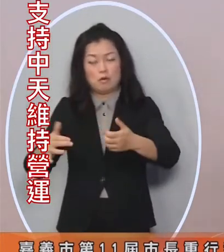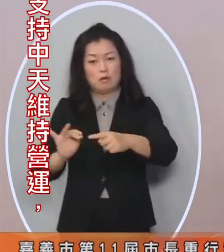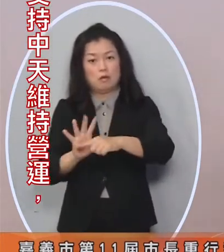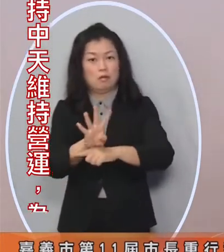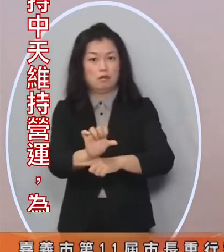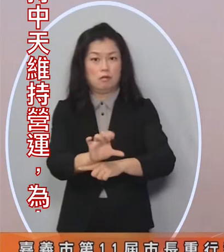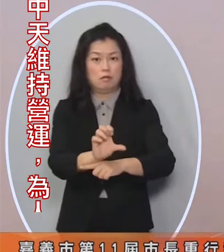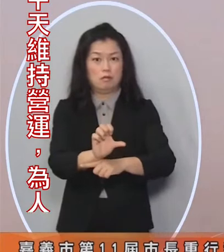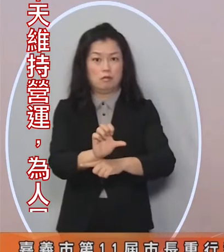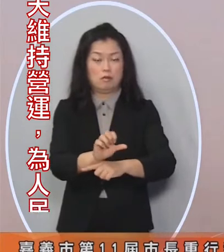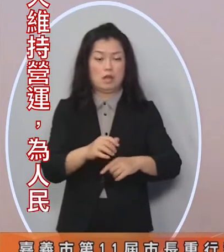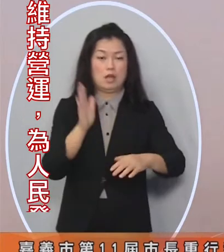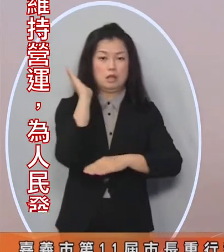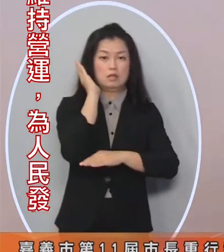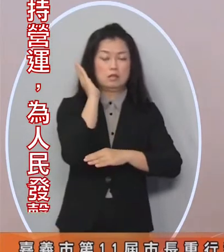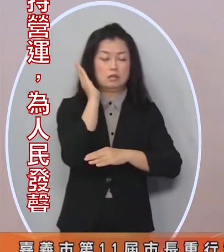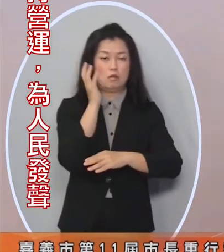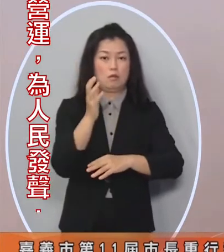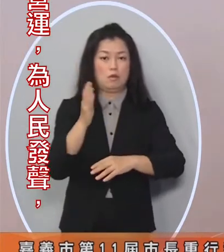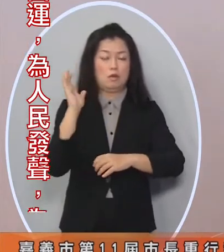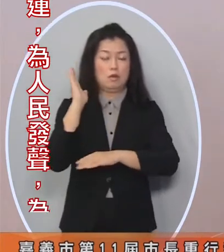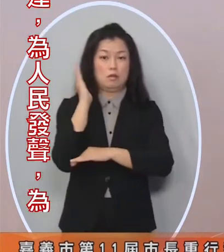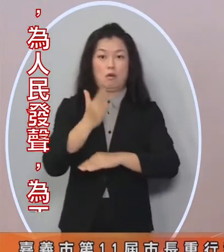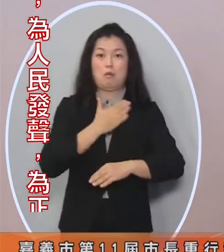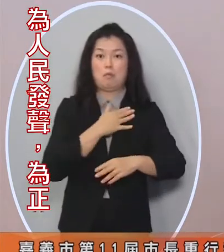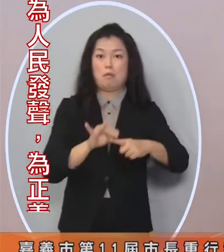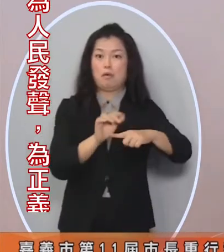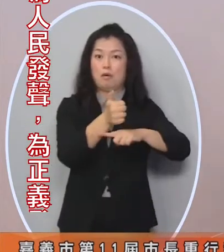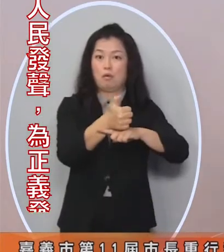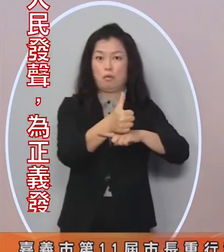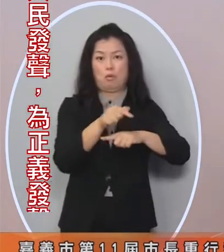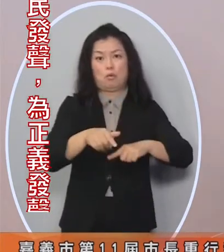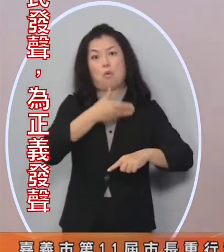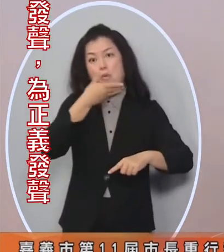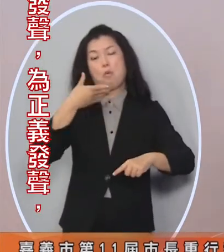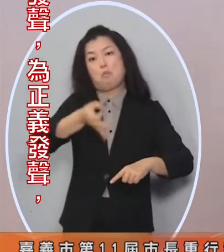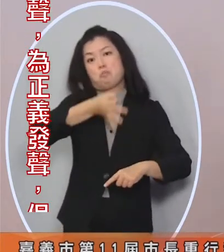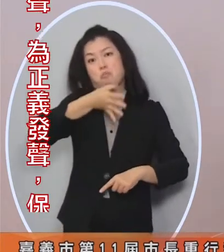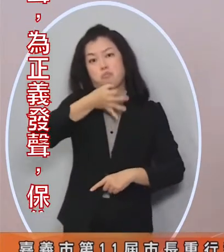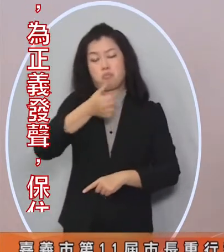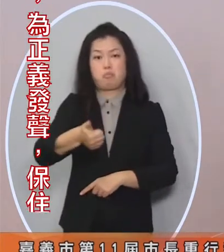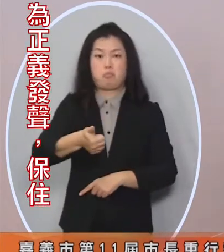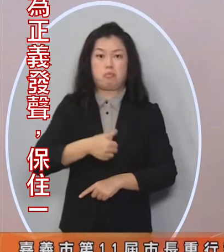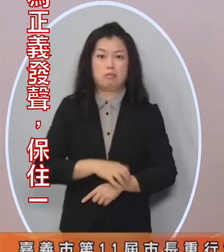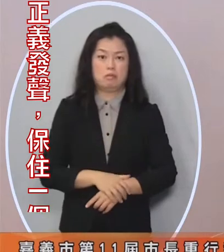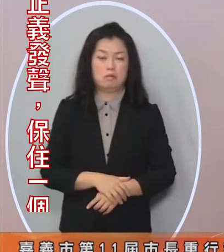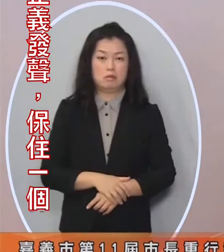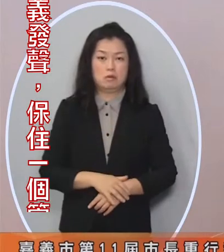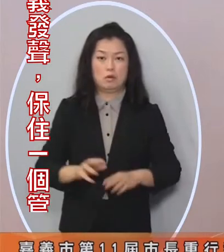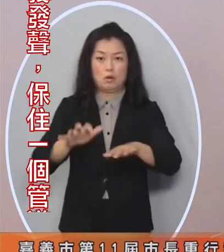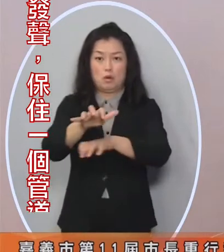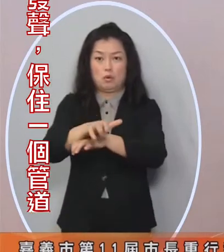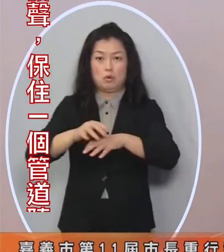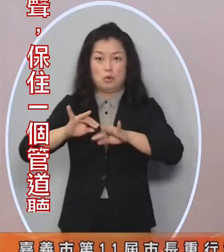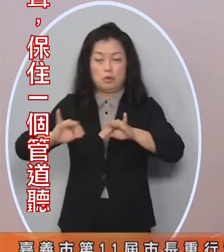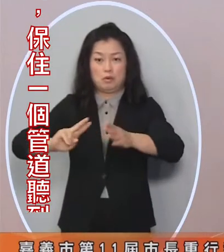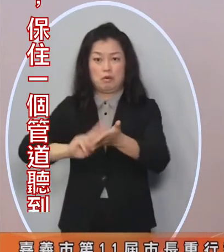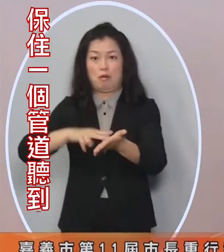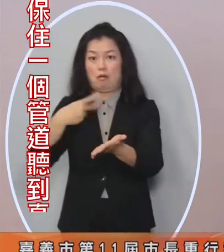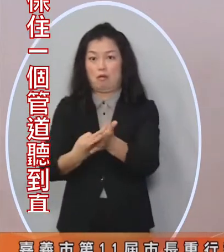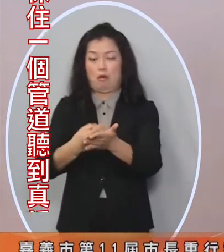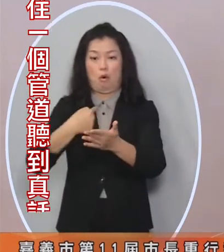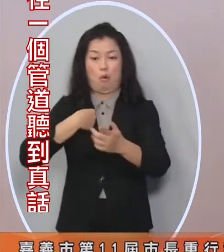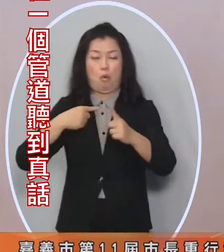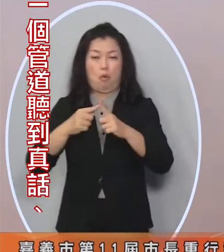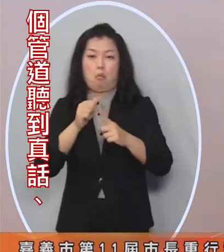来，政府要分55%呢，你已经就足好康的啦，拢。农地变建就好起来了，搁有啥